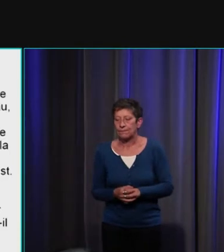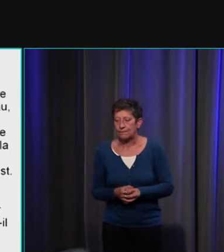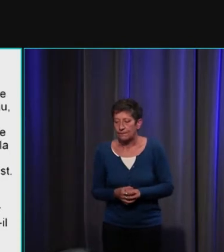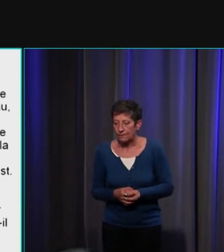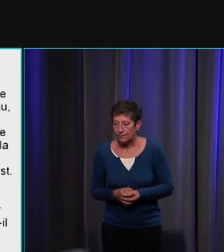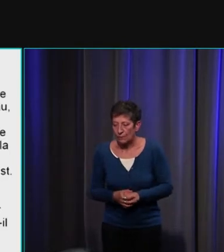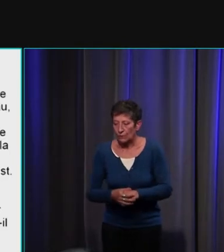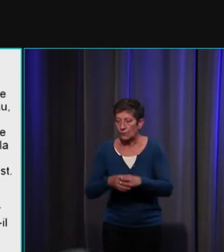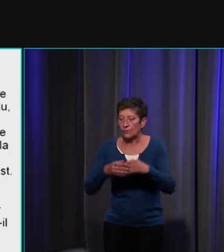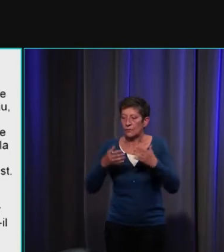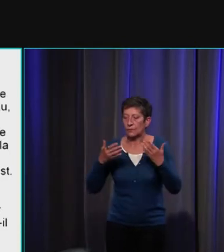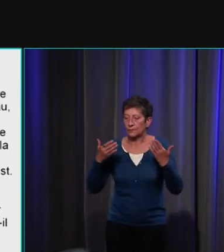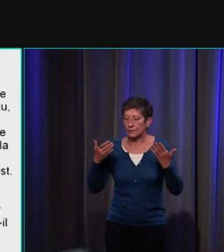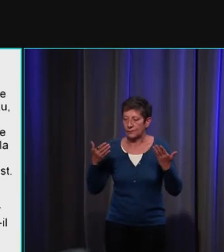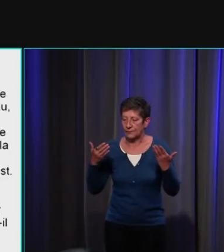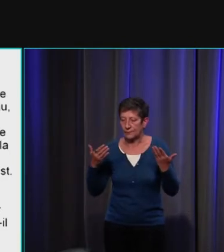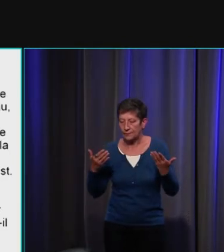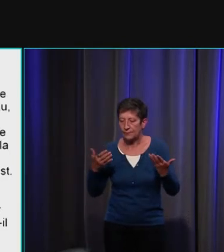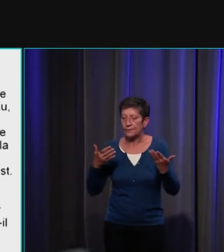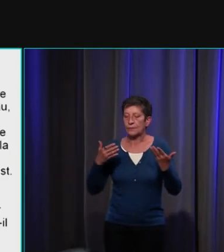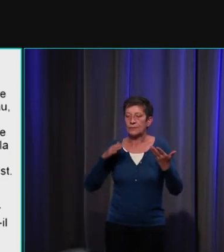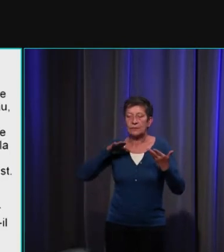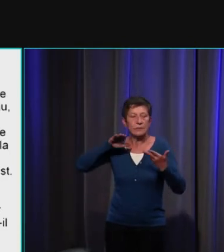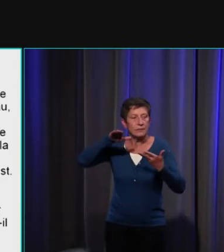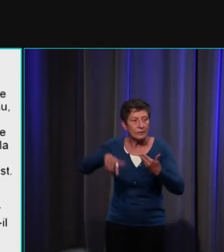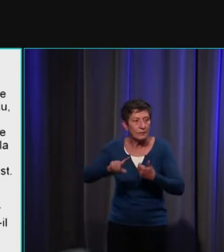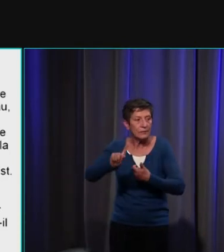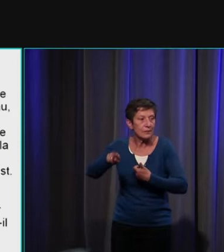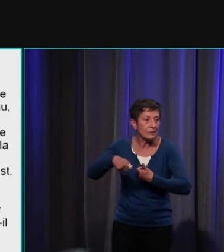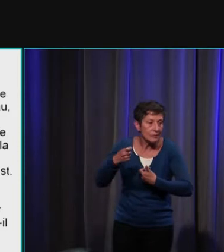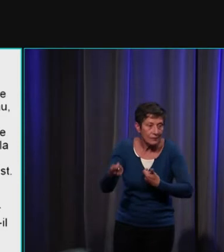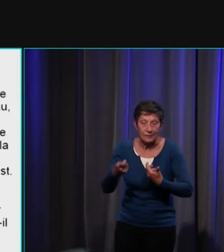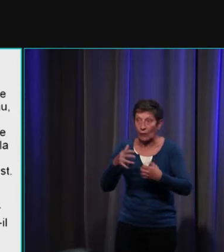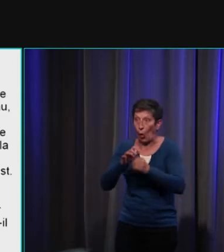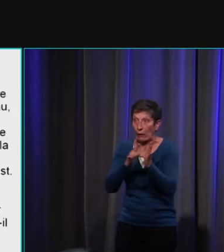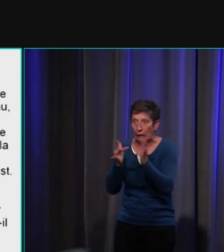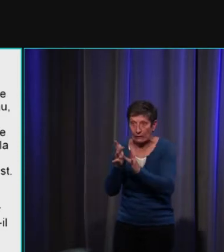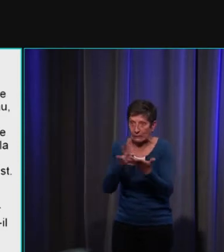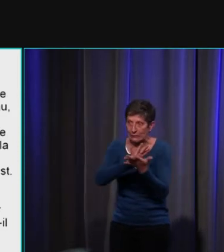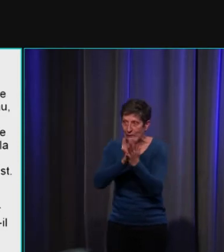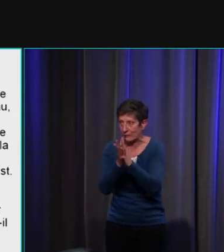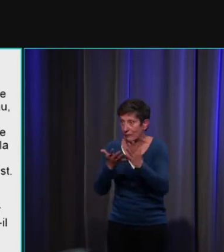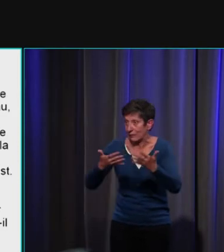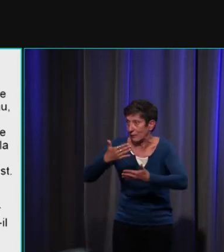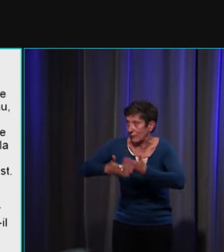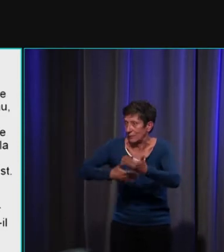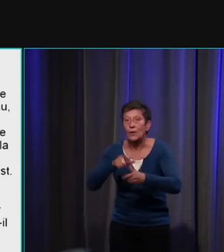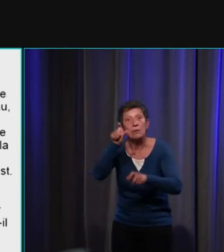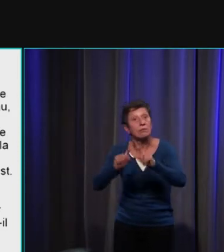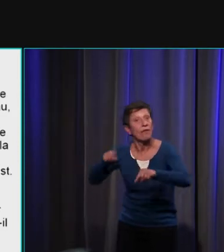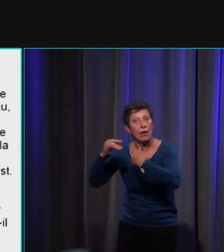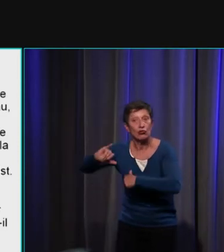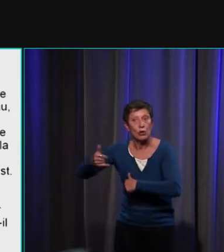ensuite il se perd place dans une perspective eschatologique l'antéchrist va arriver d'un moment à l'autre surtout les gens qui vont à jérusalem pense